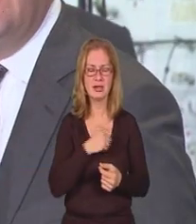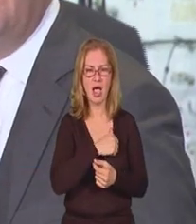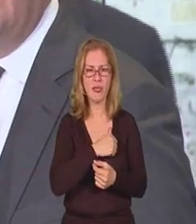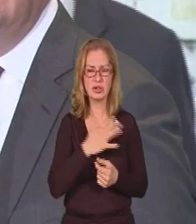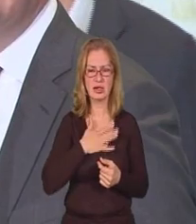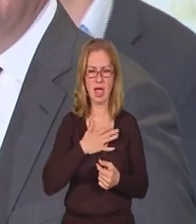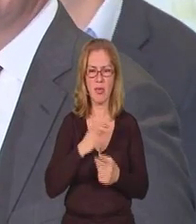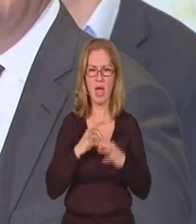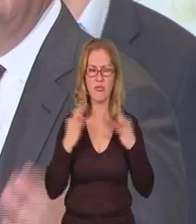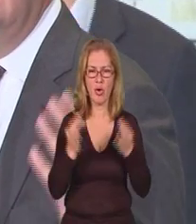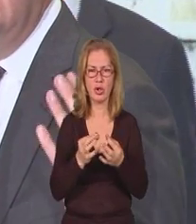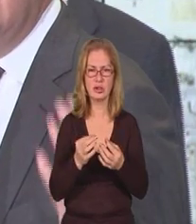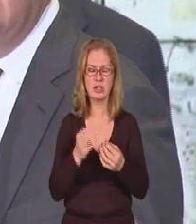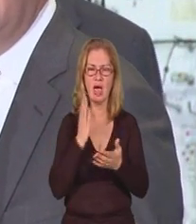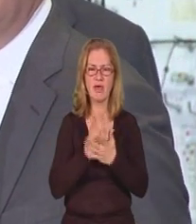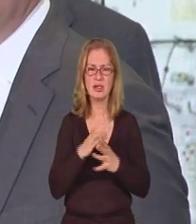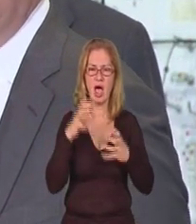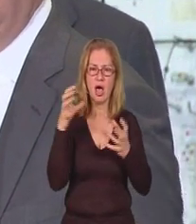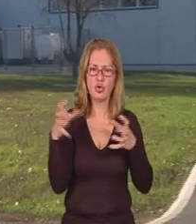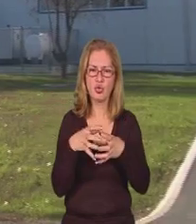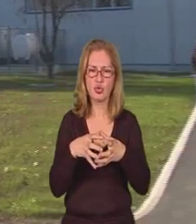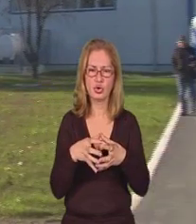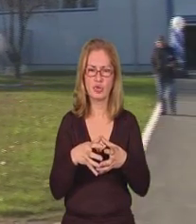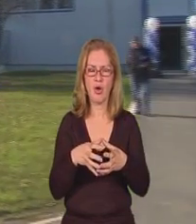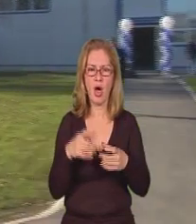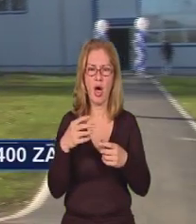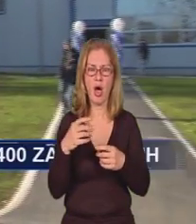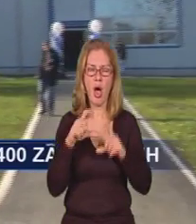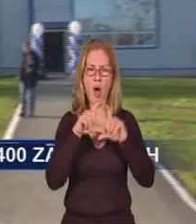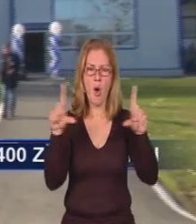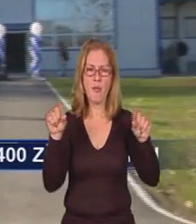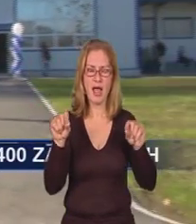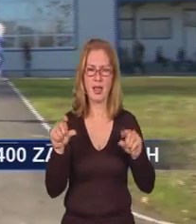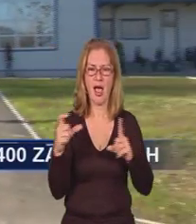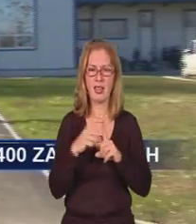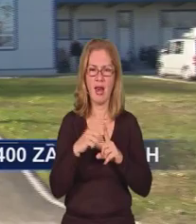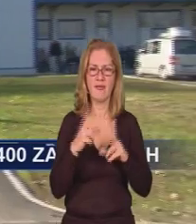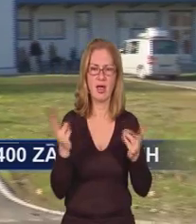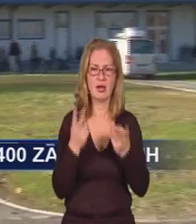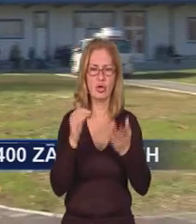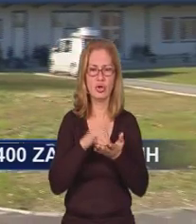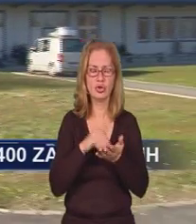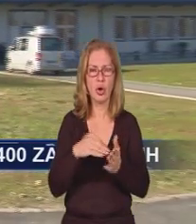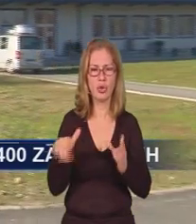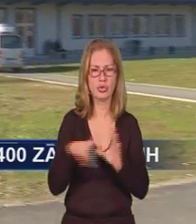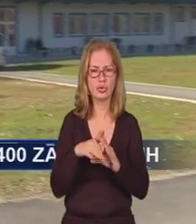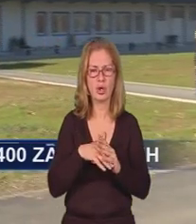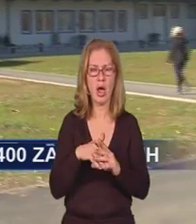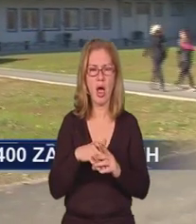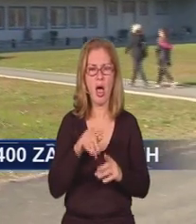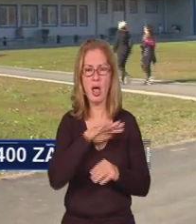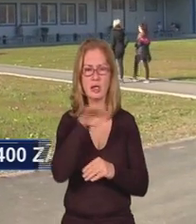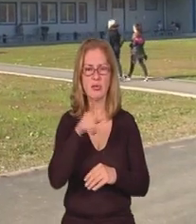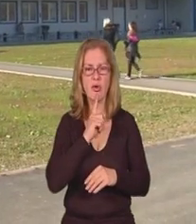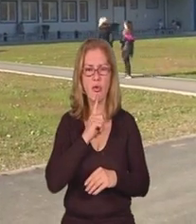i za svoje porodice, već za čitavo društvo. Kompanija Delfaj saopštila je da je i dalje u potrazi za novom radnom snagom, te da